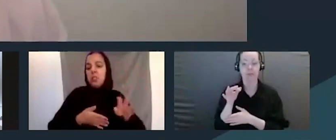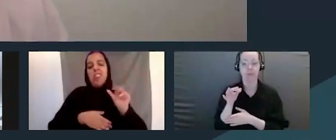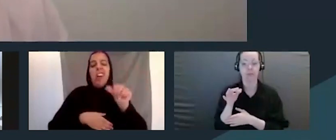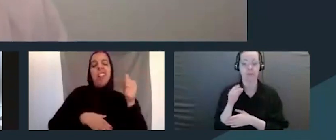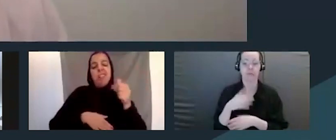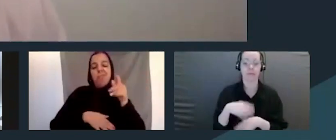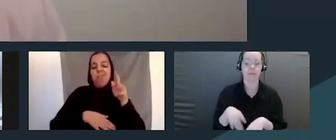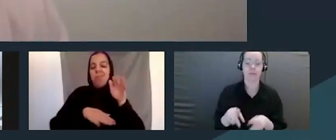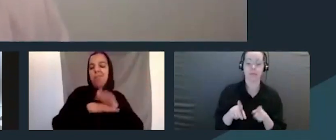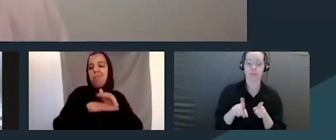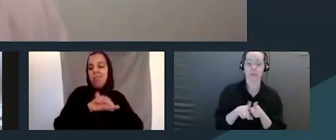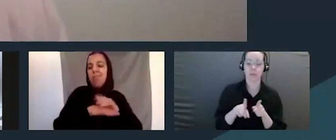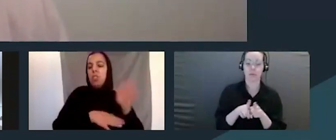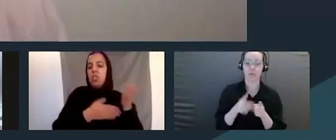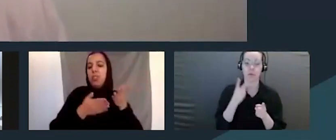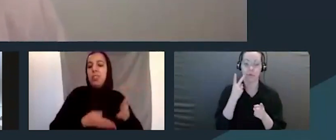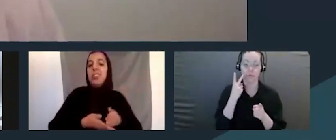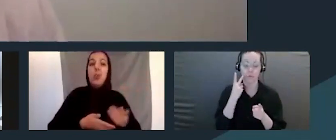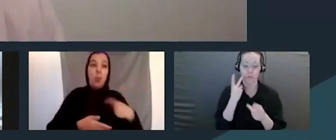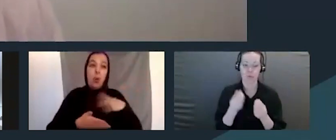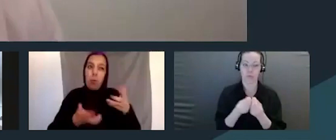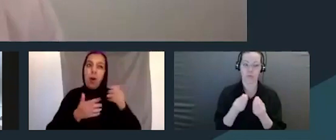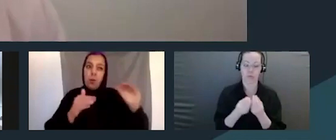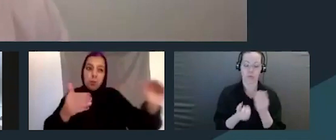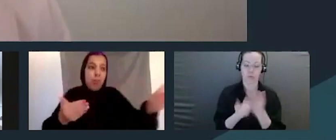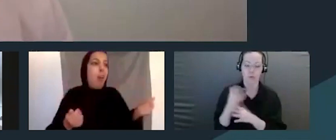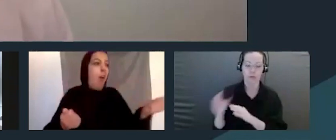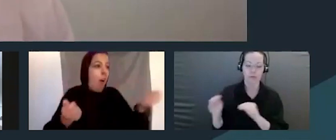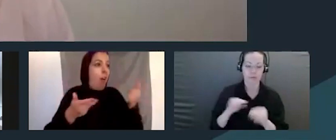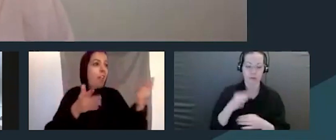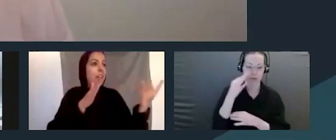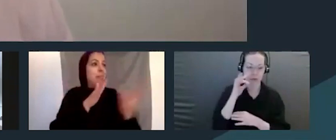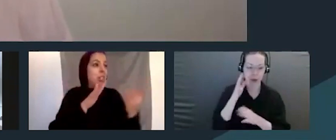ouvert à toutes et tous, mais il est question, par exemple, pour ceux